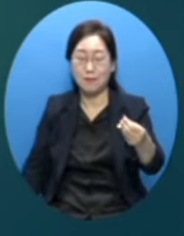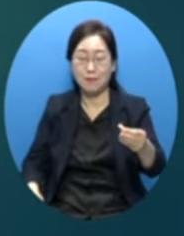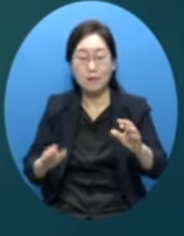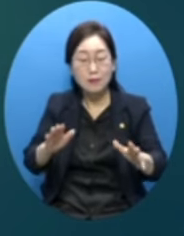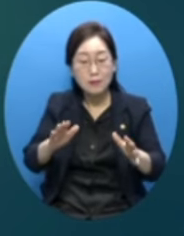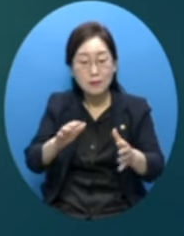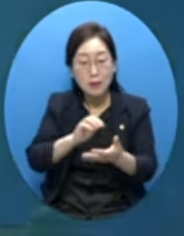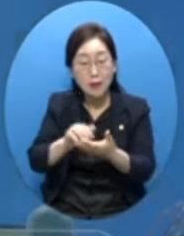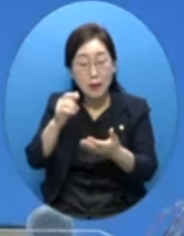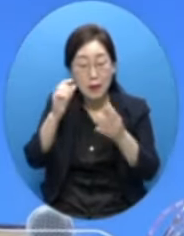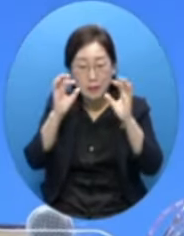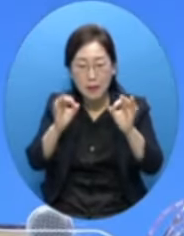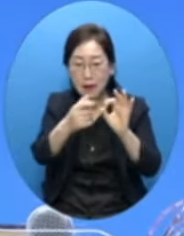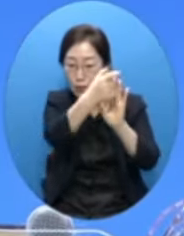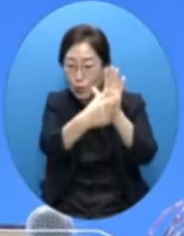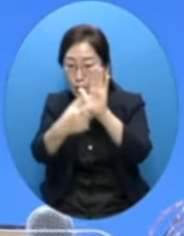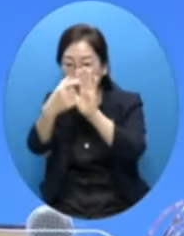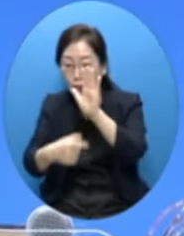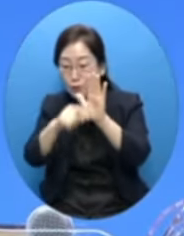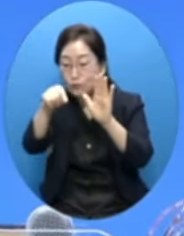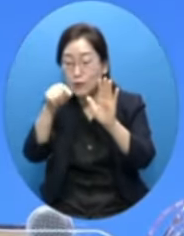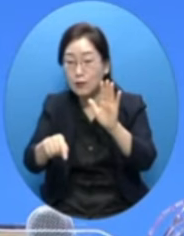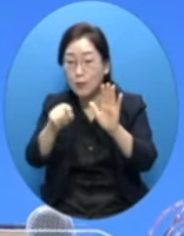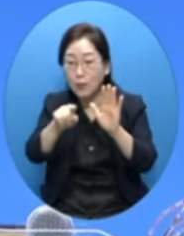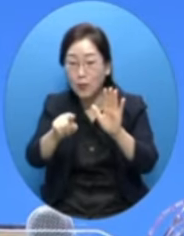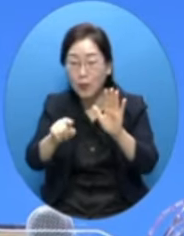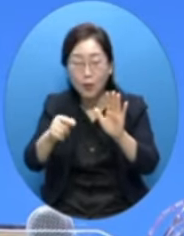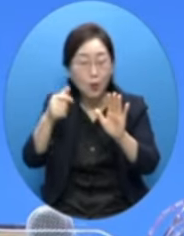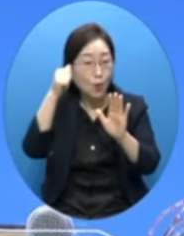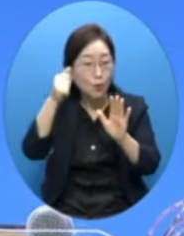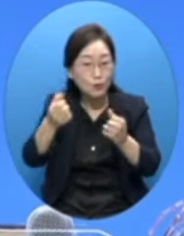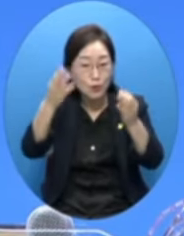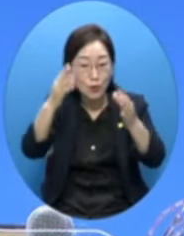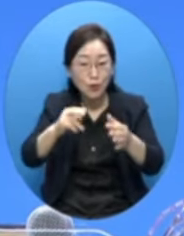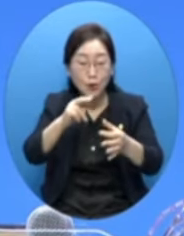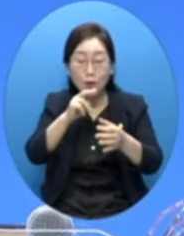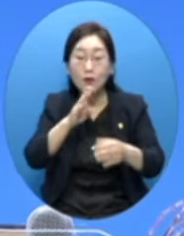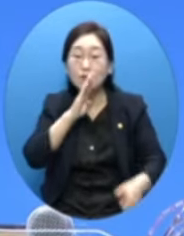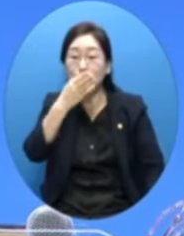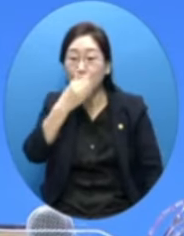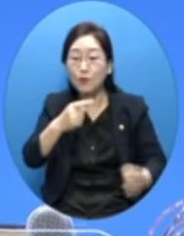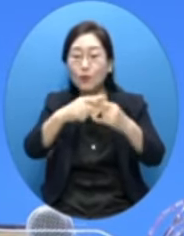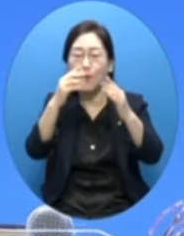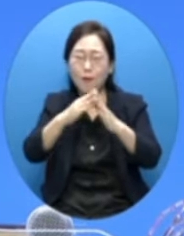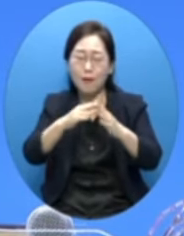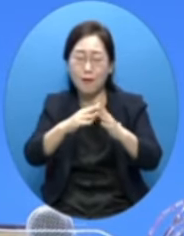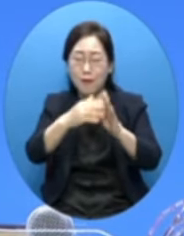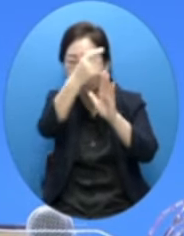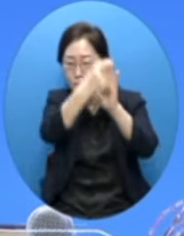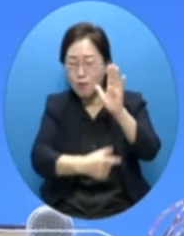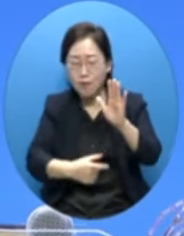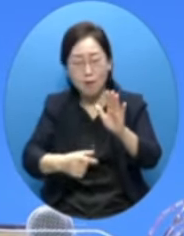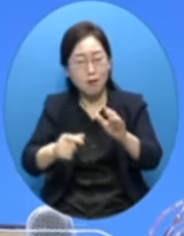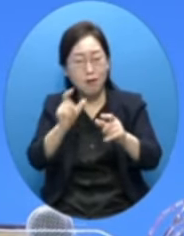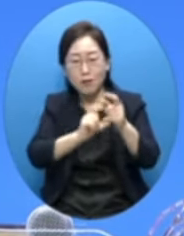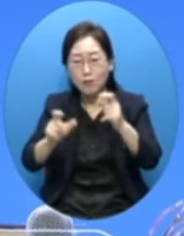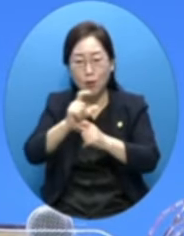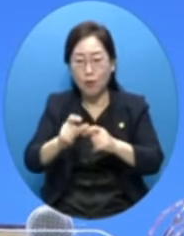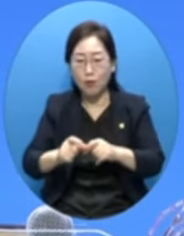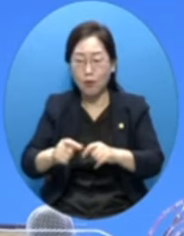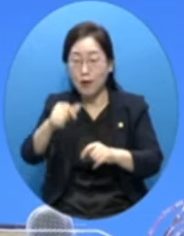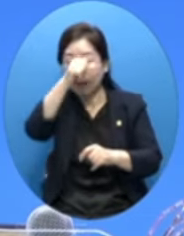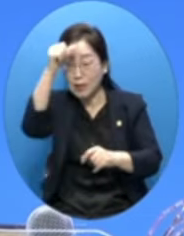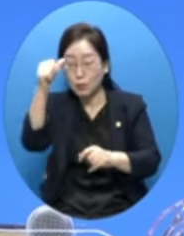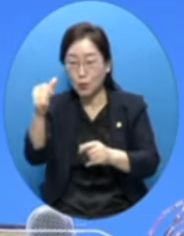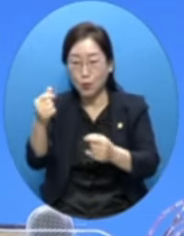교세가 전 세계 모든 다른 교단 합친 교사보다 훨씬 더 많습니다. 장로교회 한 10배가 됩니다. 그만큼